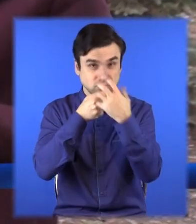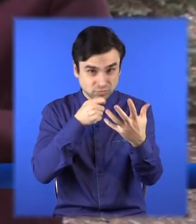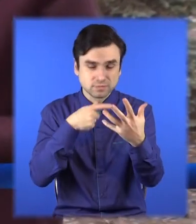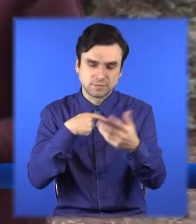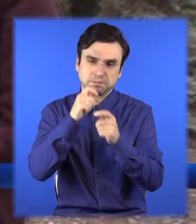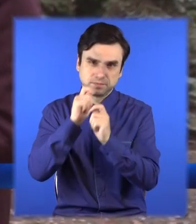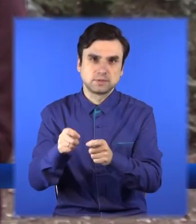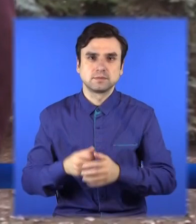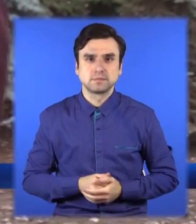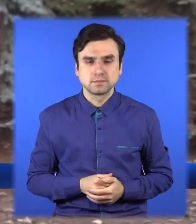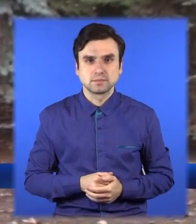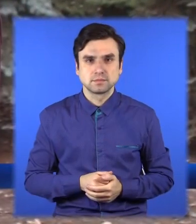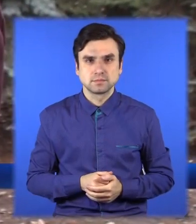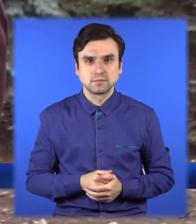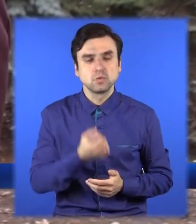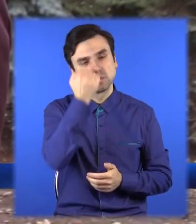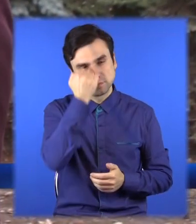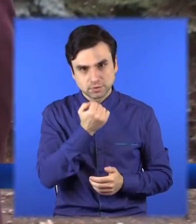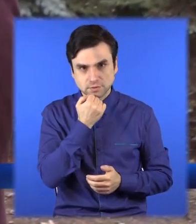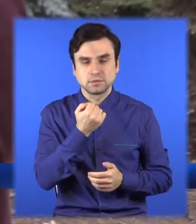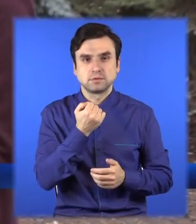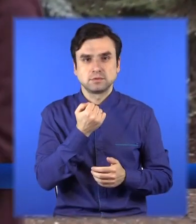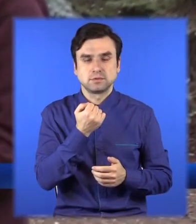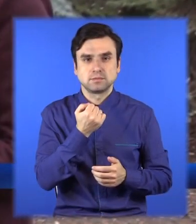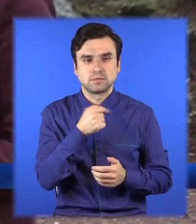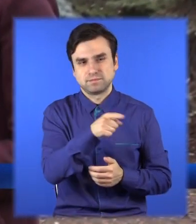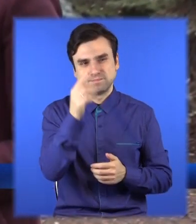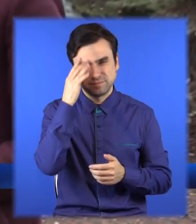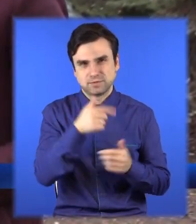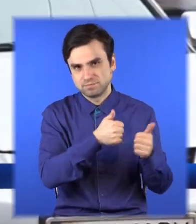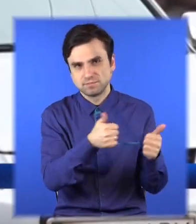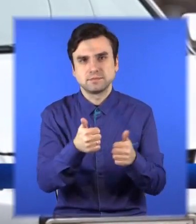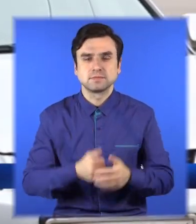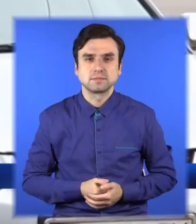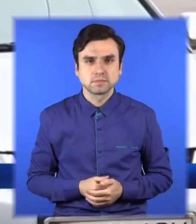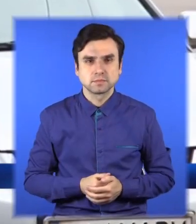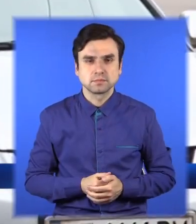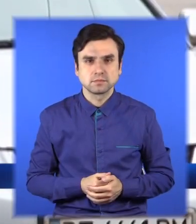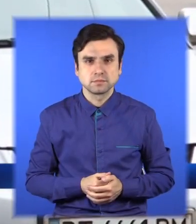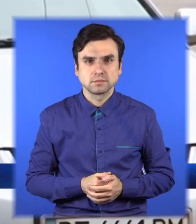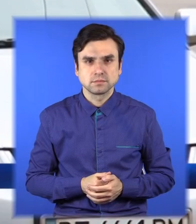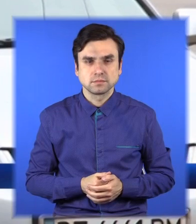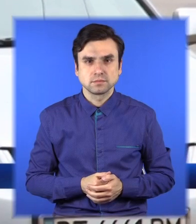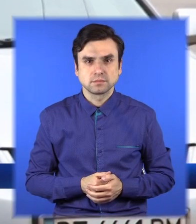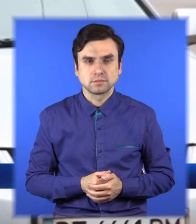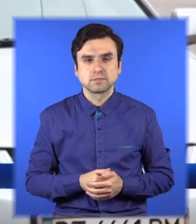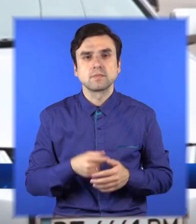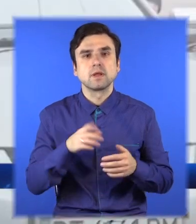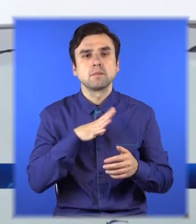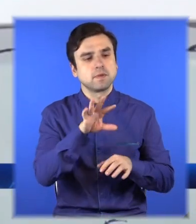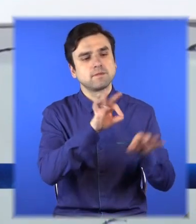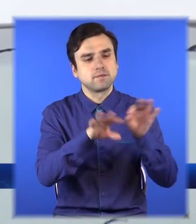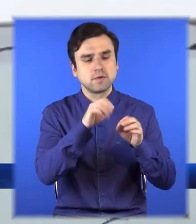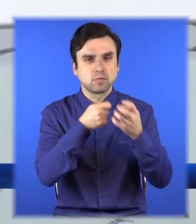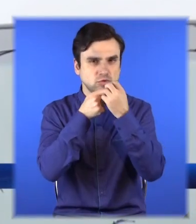кульки. Дякую. І вас зі святом. Цього вам самого найкращого. Оберемо повітряних червоних кульок